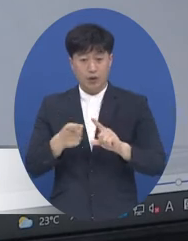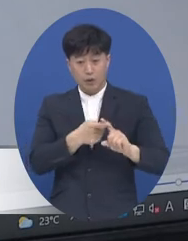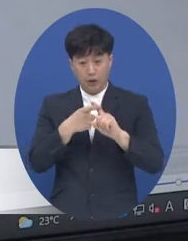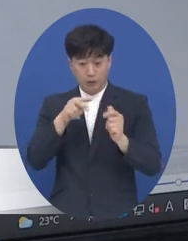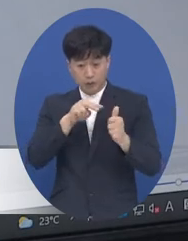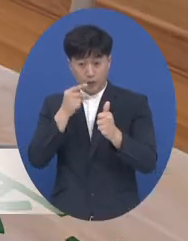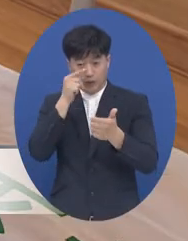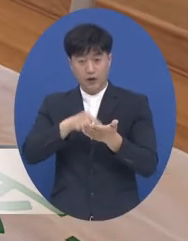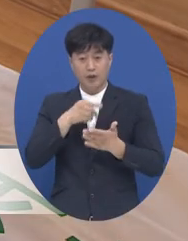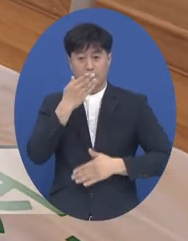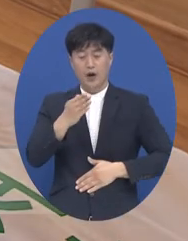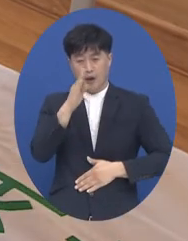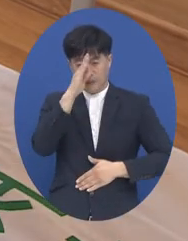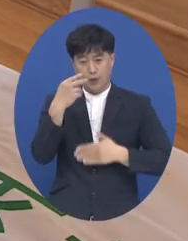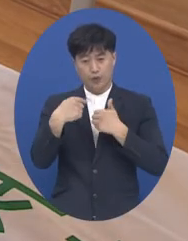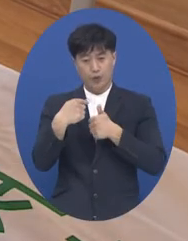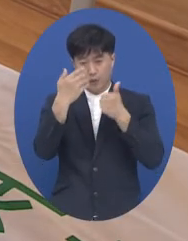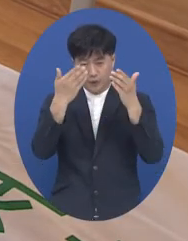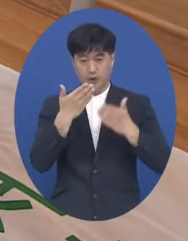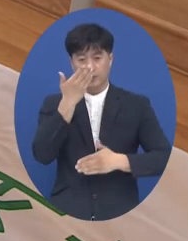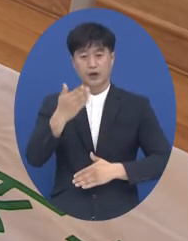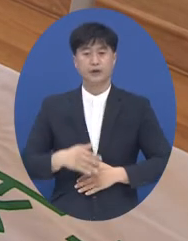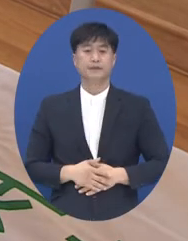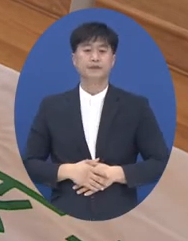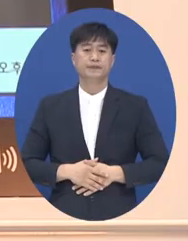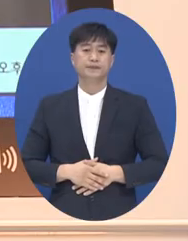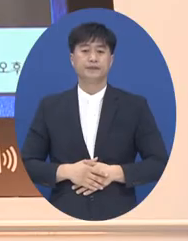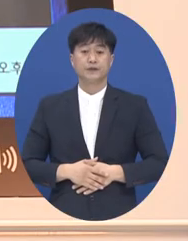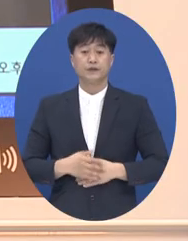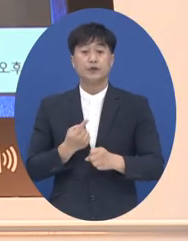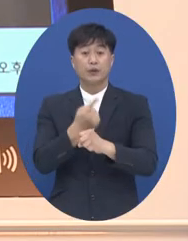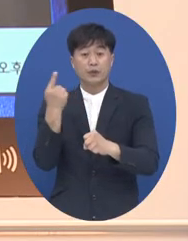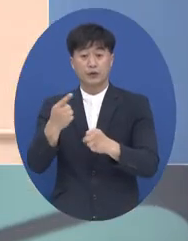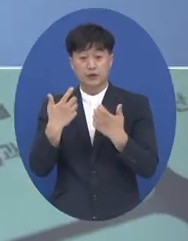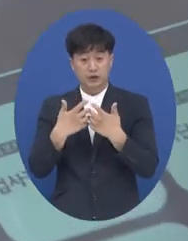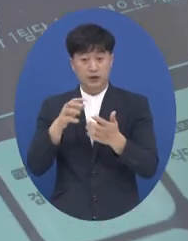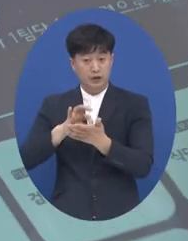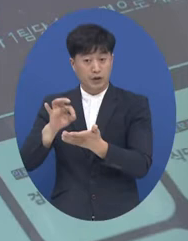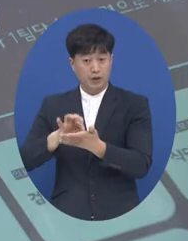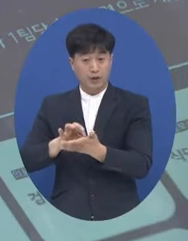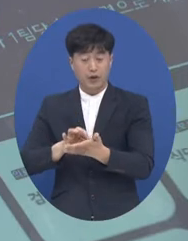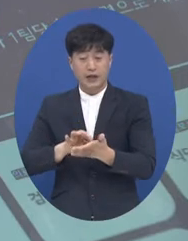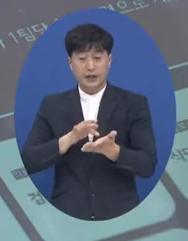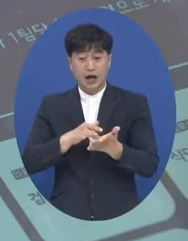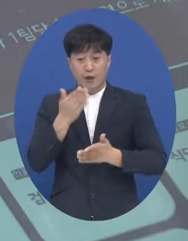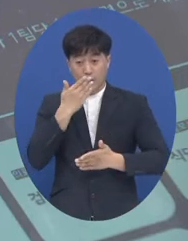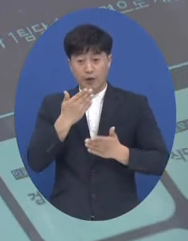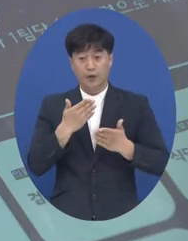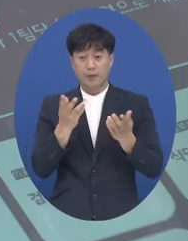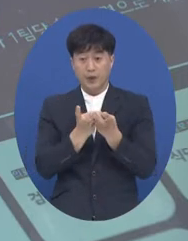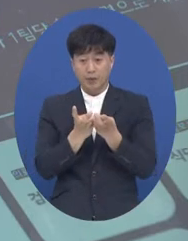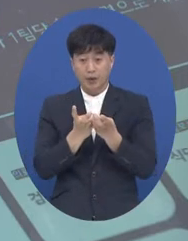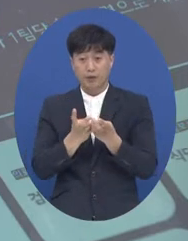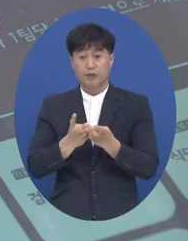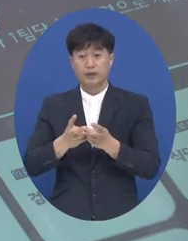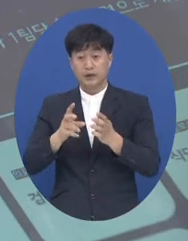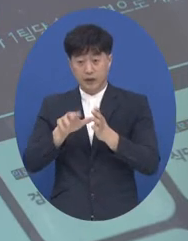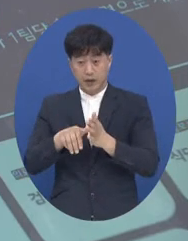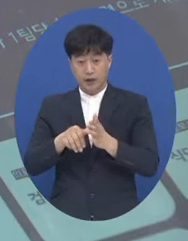정보를 볼 수 있고 질병 교육도 받을 수 있습니다 이밖에도 기기를 활용해 복약지도 와 시기 안내가